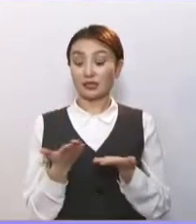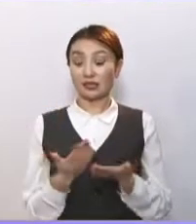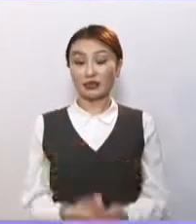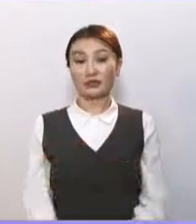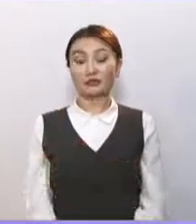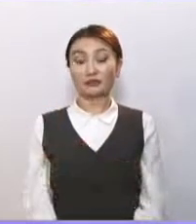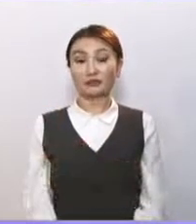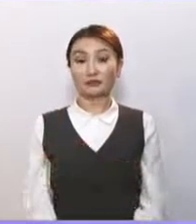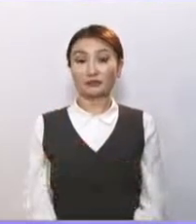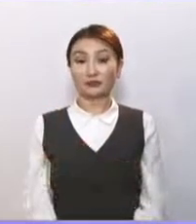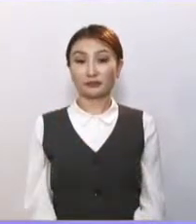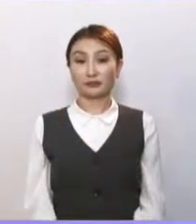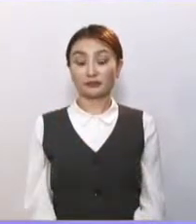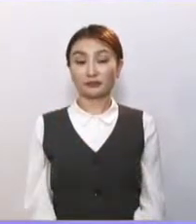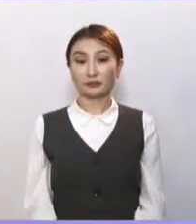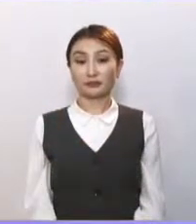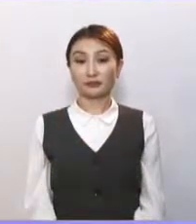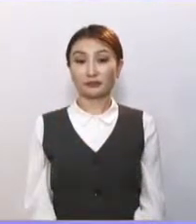жашайт.